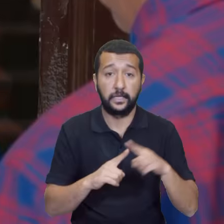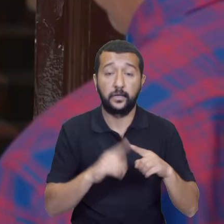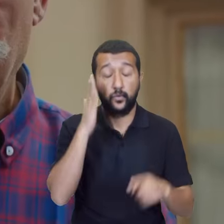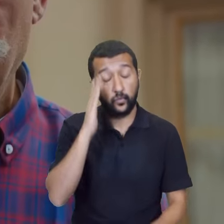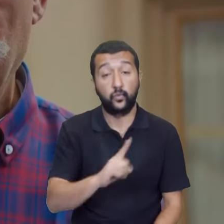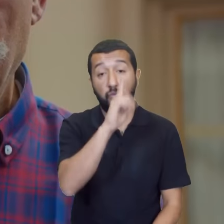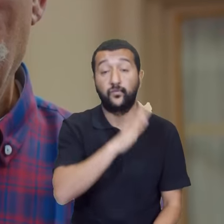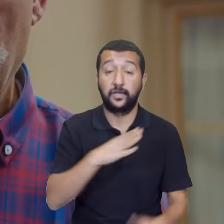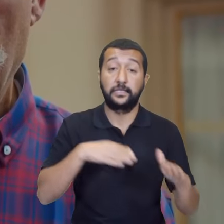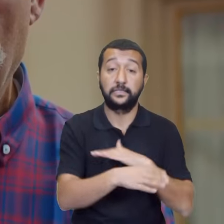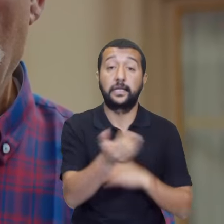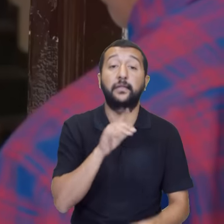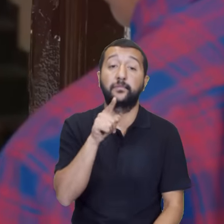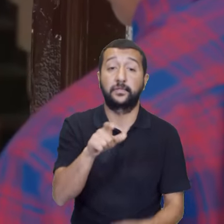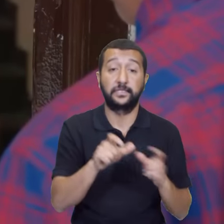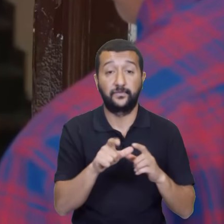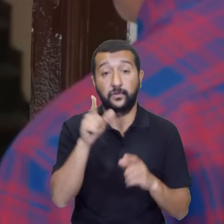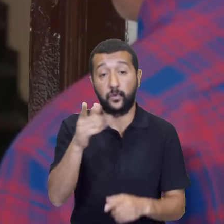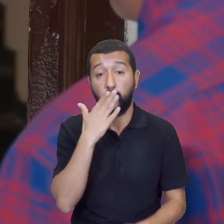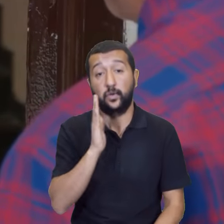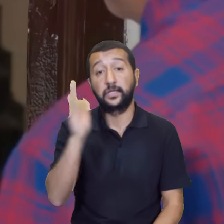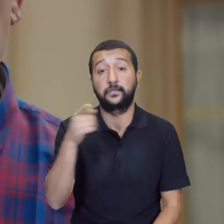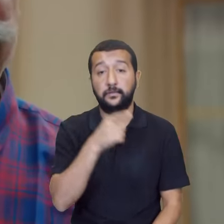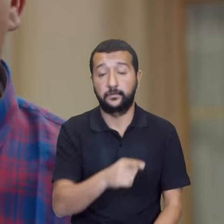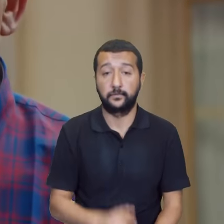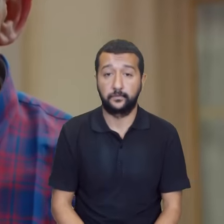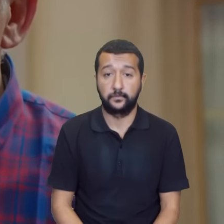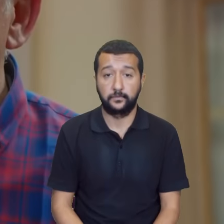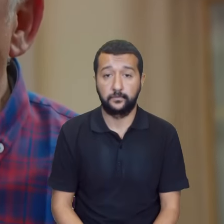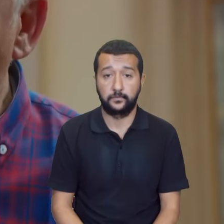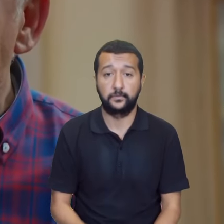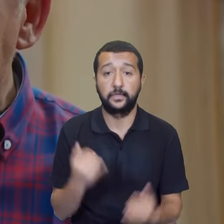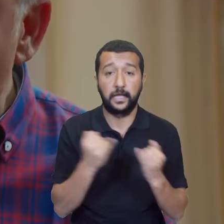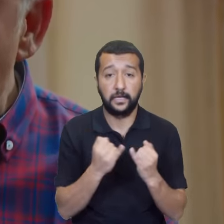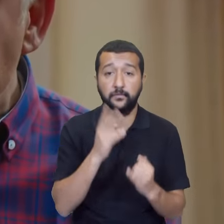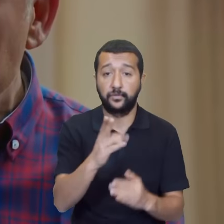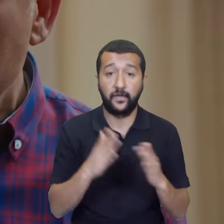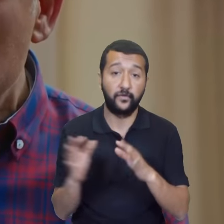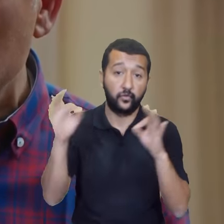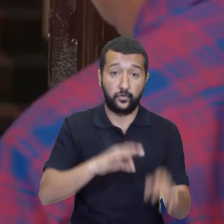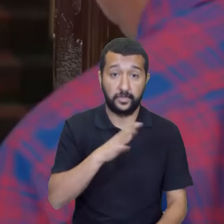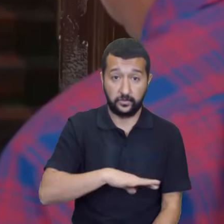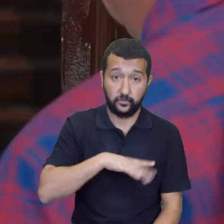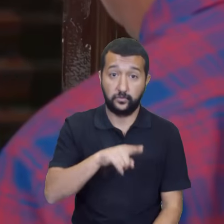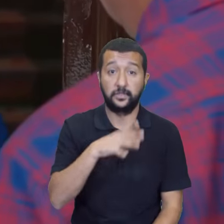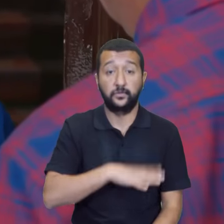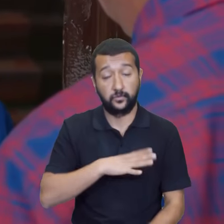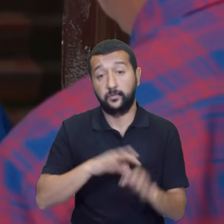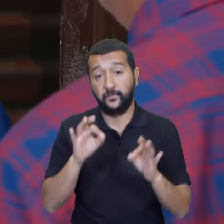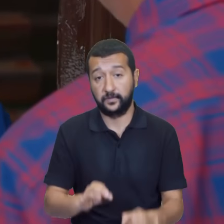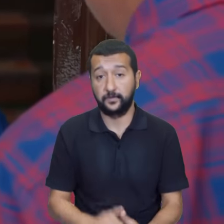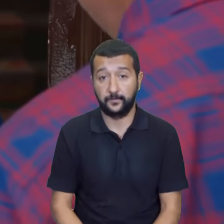Tarık uyuyor. İçeri alamam. Sevda da şimdi okula gitti. Kardeşinin eve dönmesini istiyor musun?